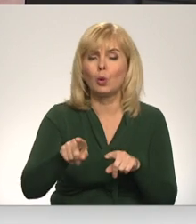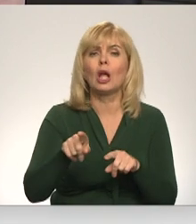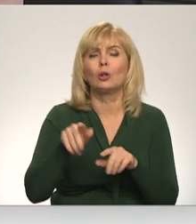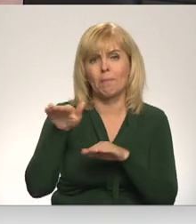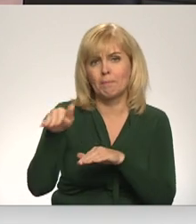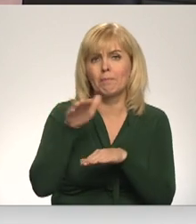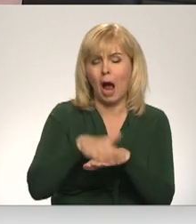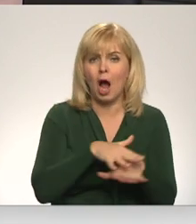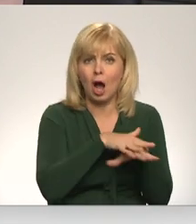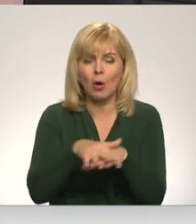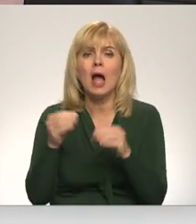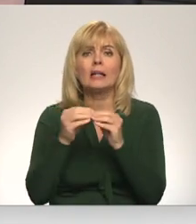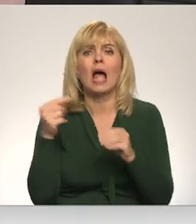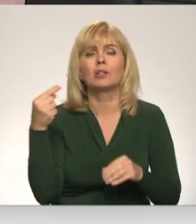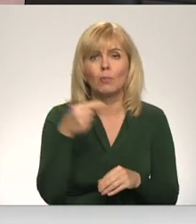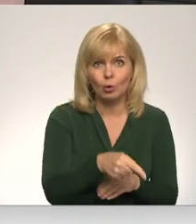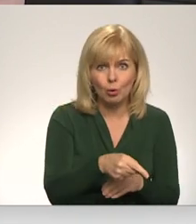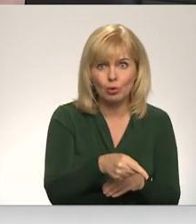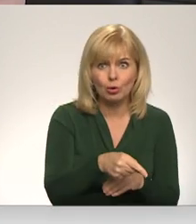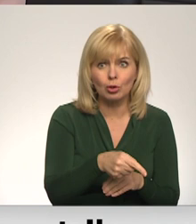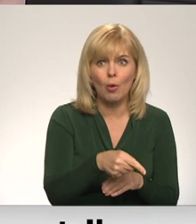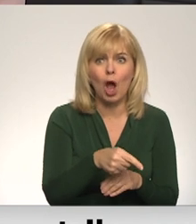pārskaitīs 10 tūkstoši bitcointus.